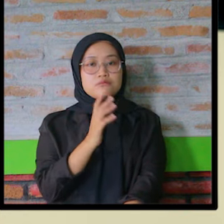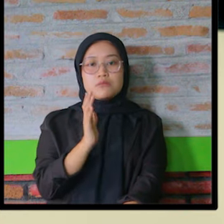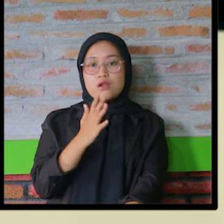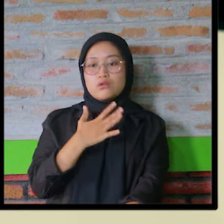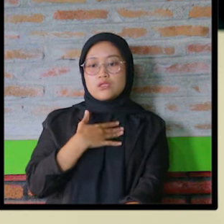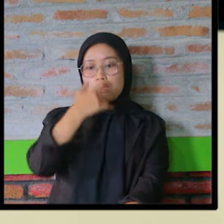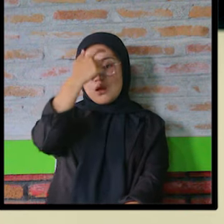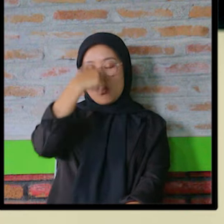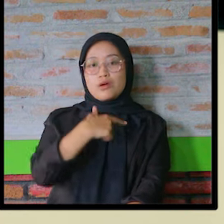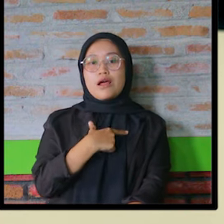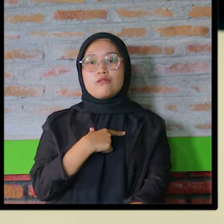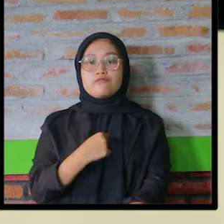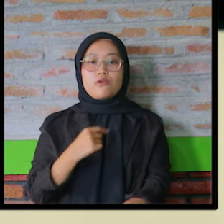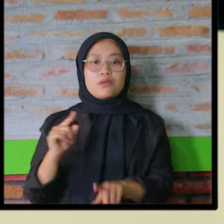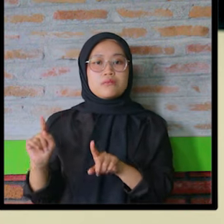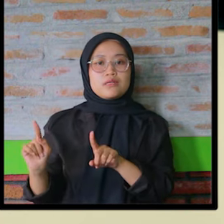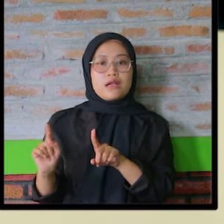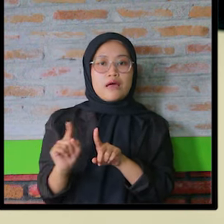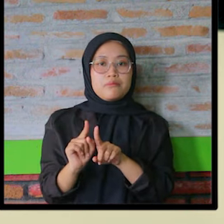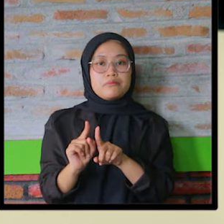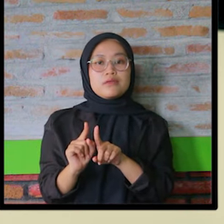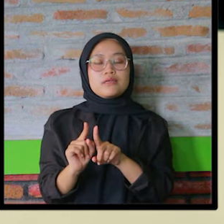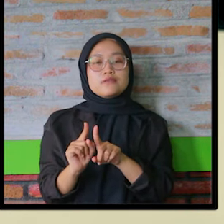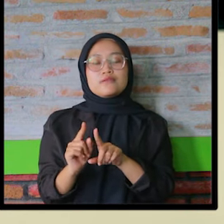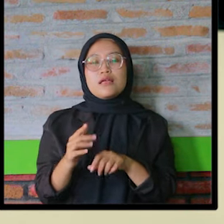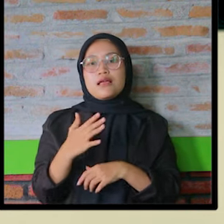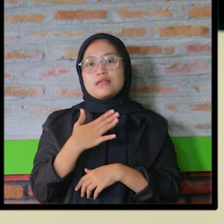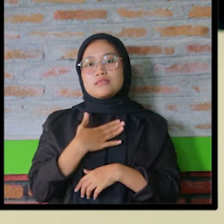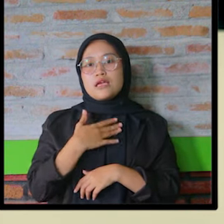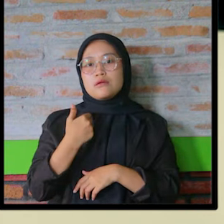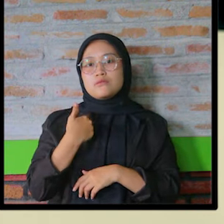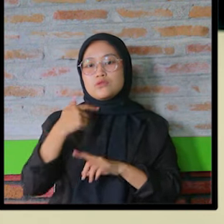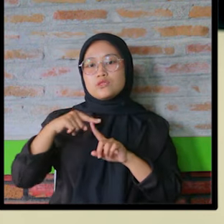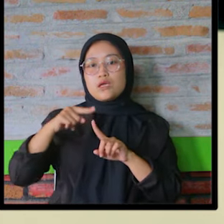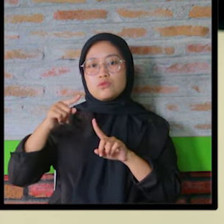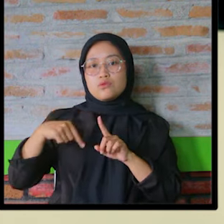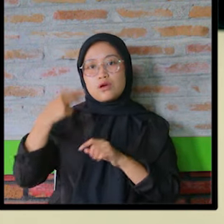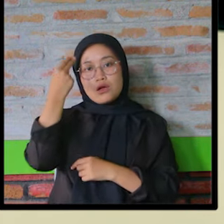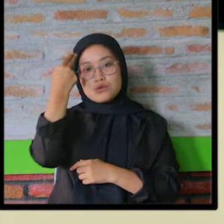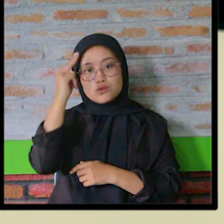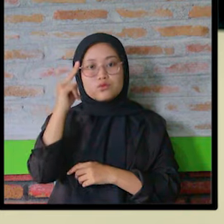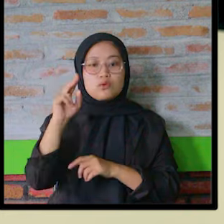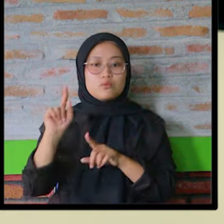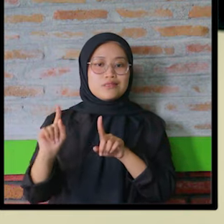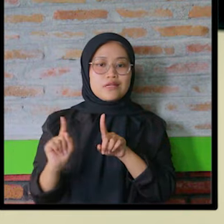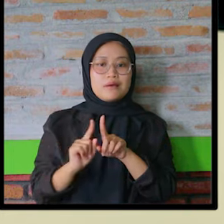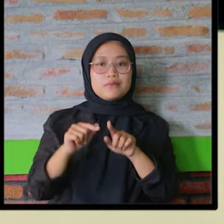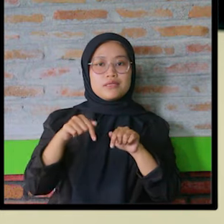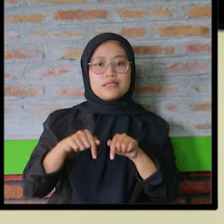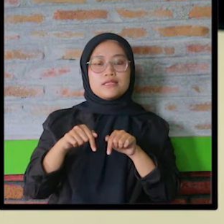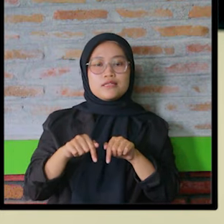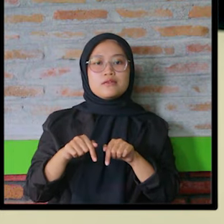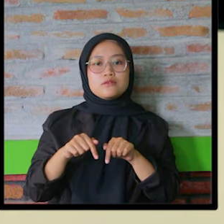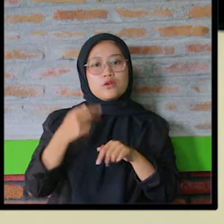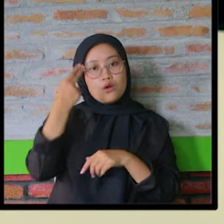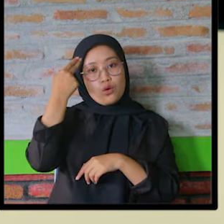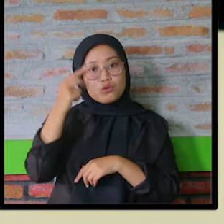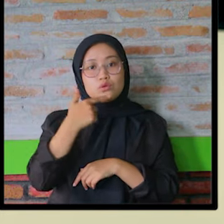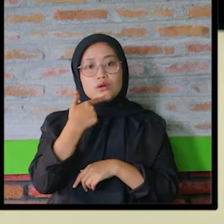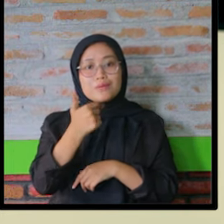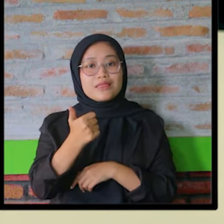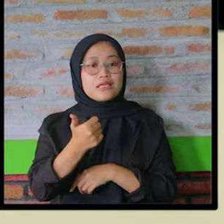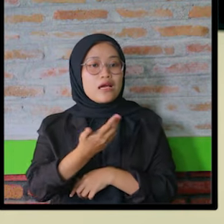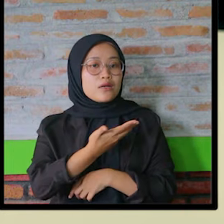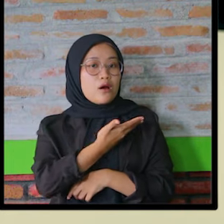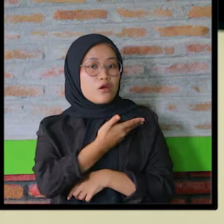ee bahwa saya Saya punya tugas untuk mendampingi ini adalah untuk kepentingan korban gitu semuanya